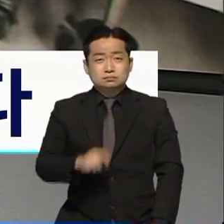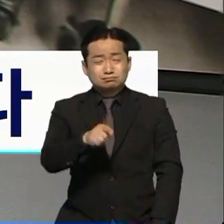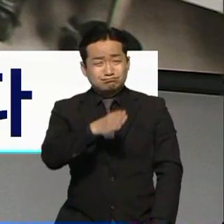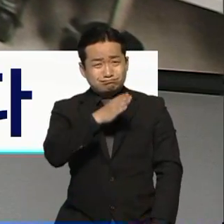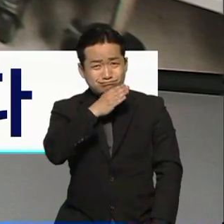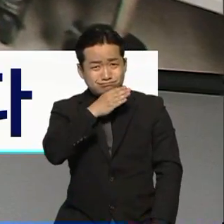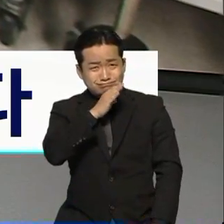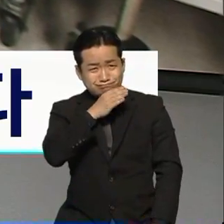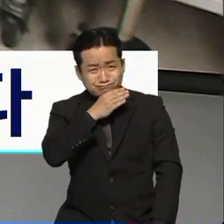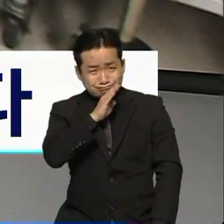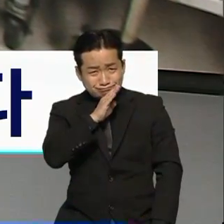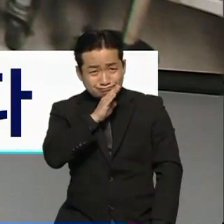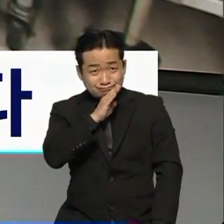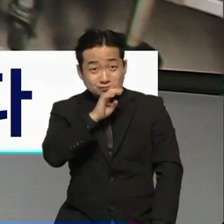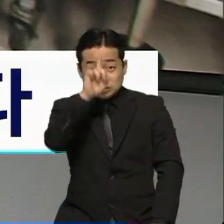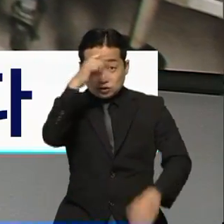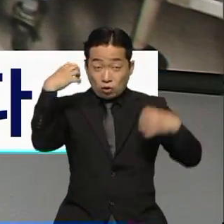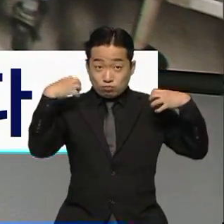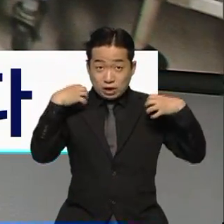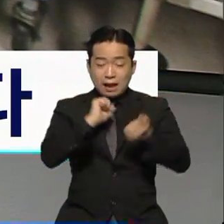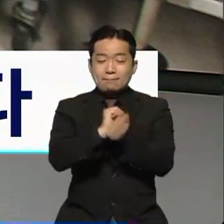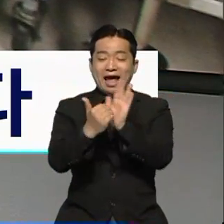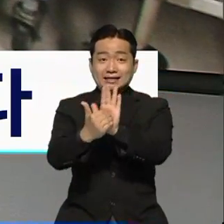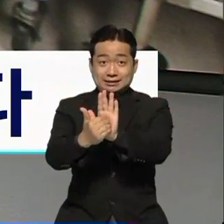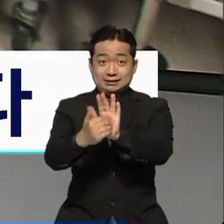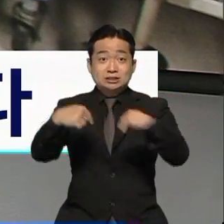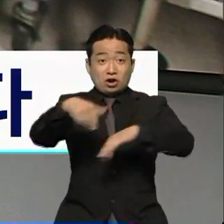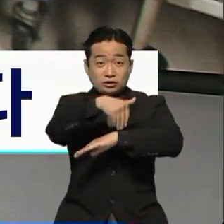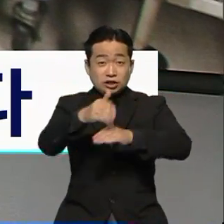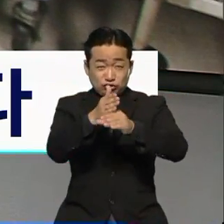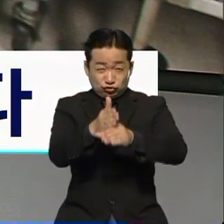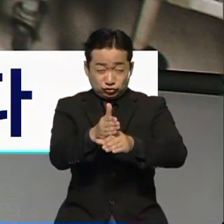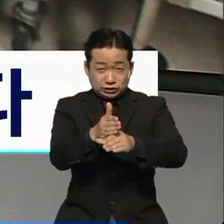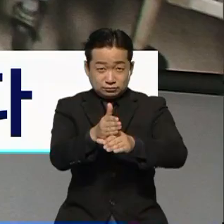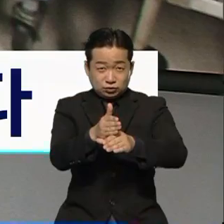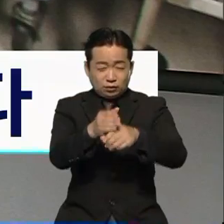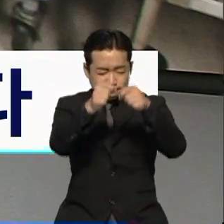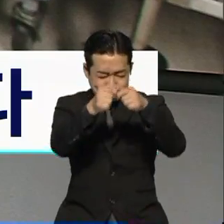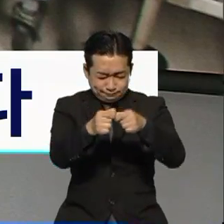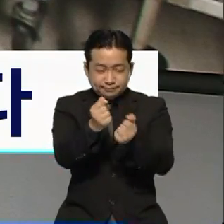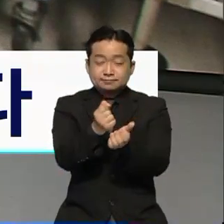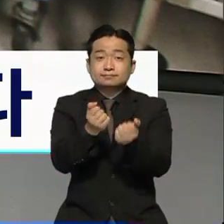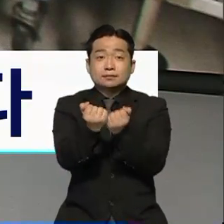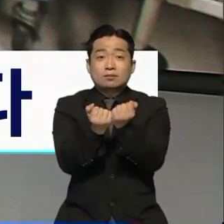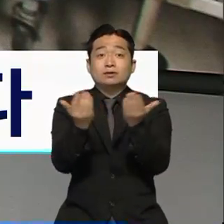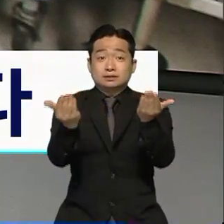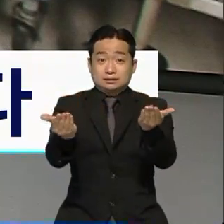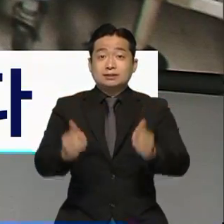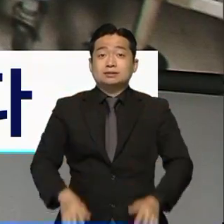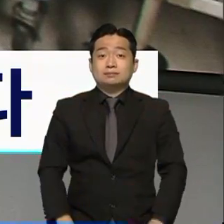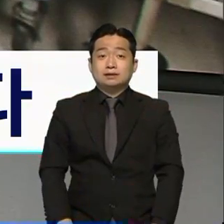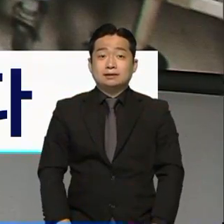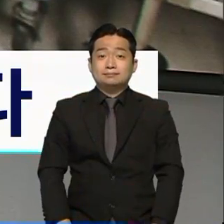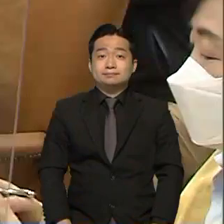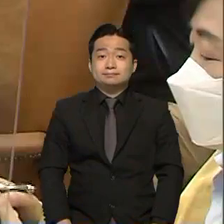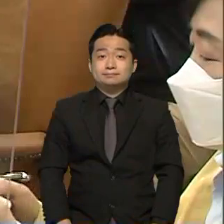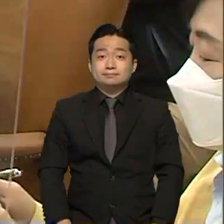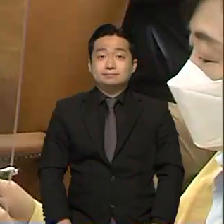그렇게 봐도 될지 저희가 정부의 백신 정책을 중심으로 따져봤습니다. 한성희 기자.